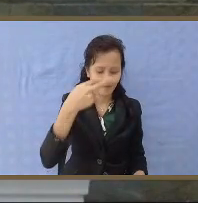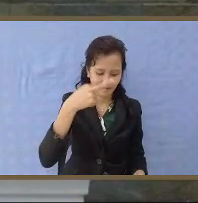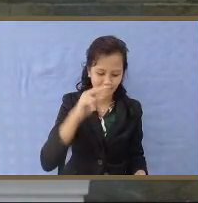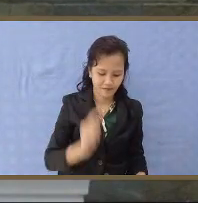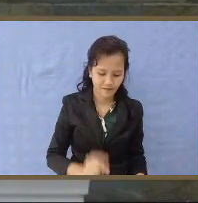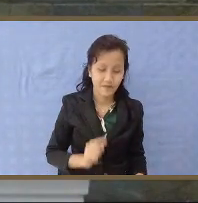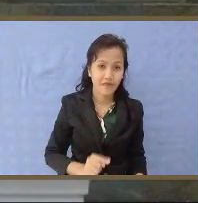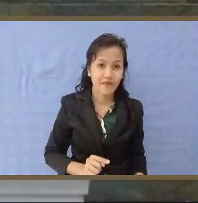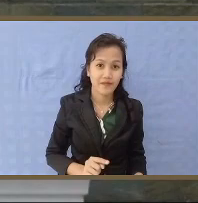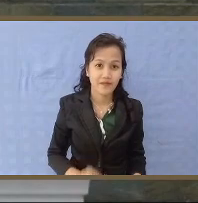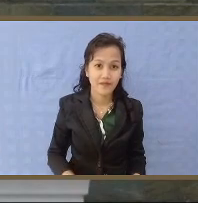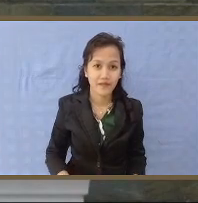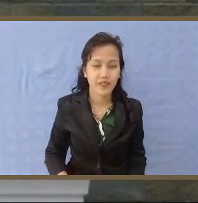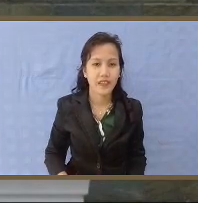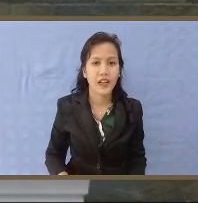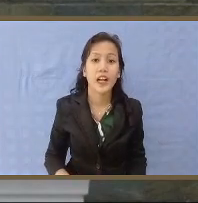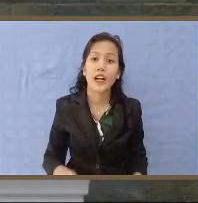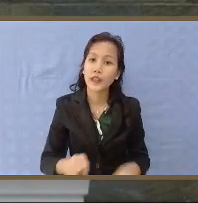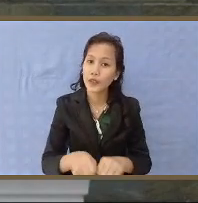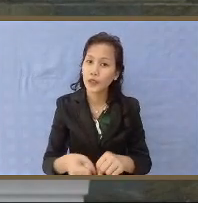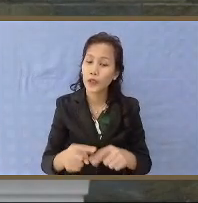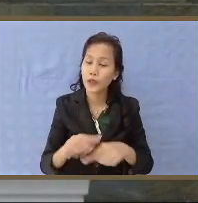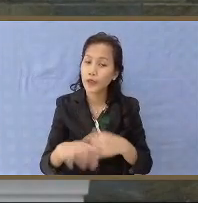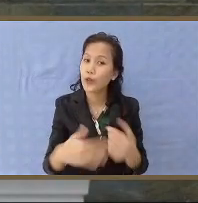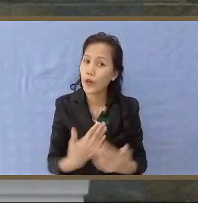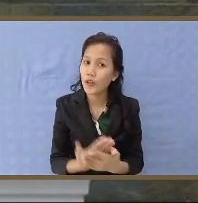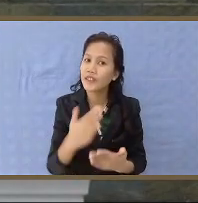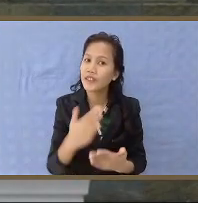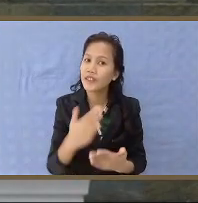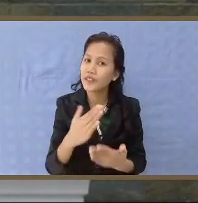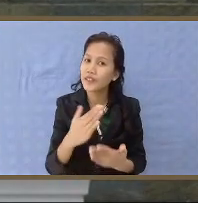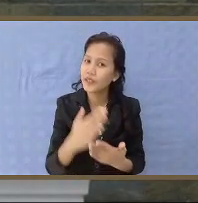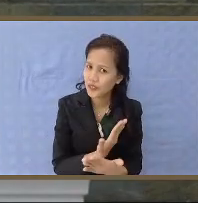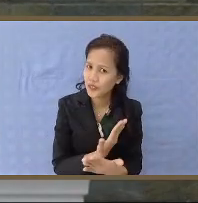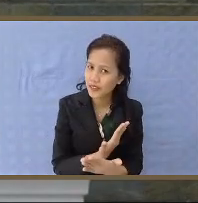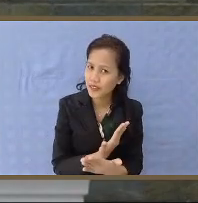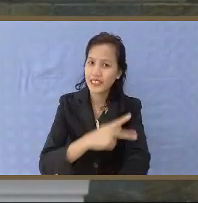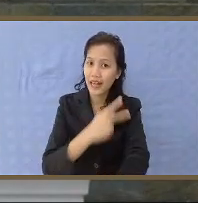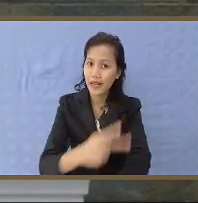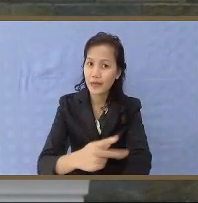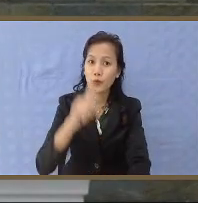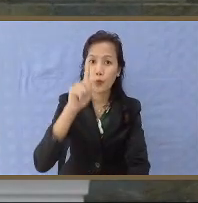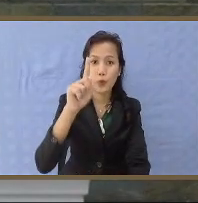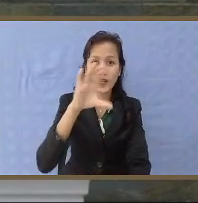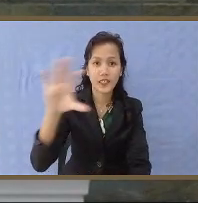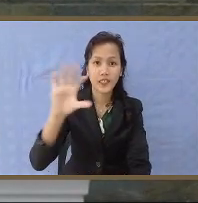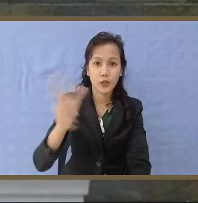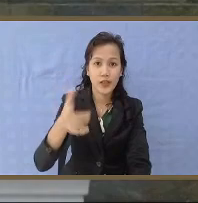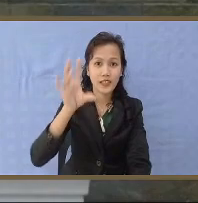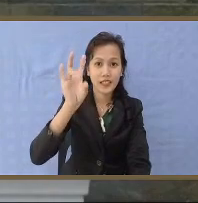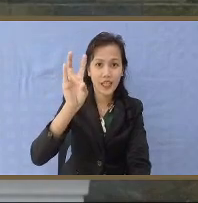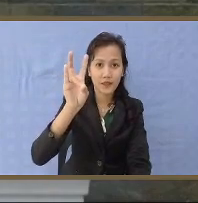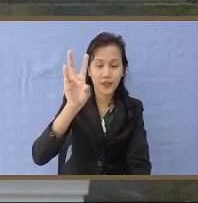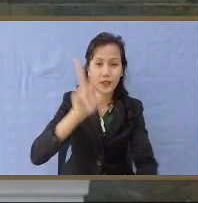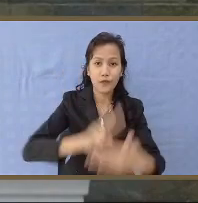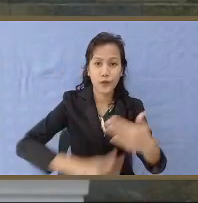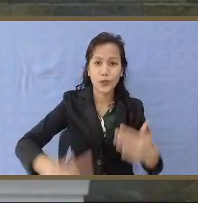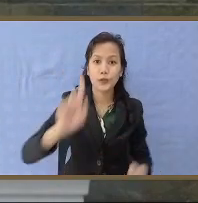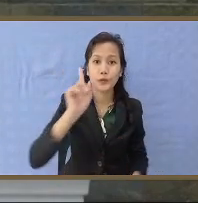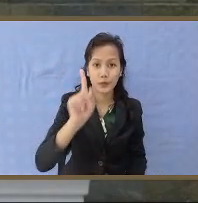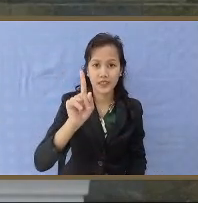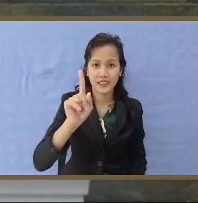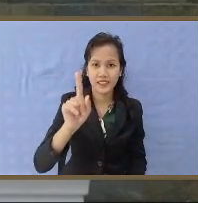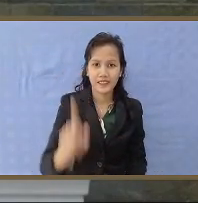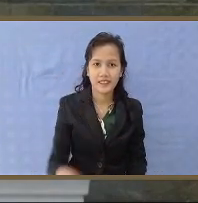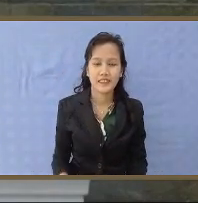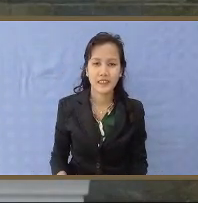house, they labor in vain that build it. Okay? Merong alam ng Panginoon